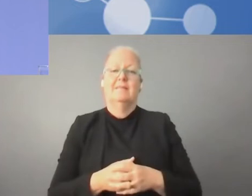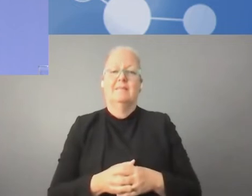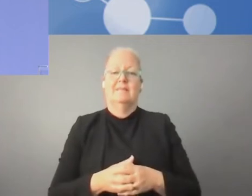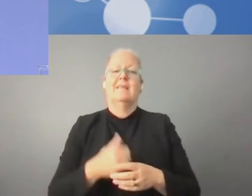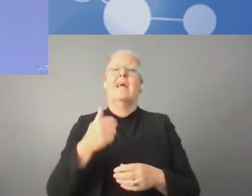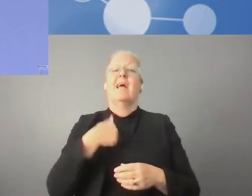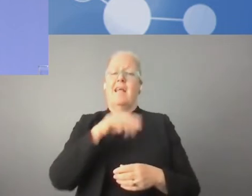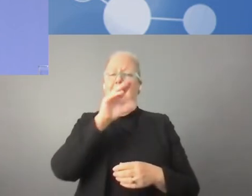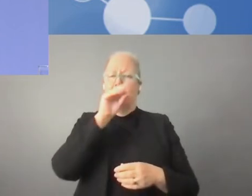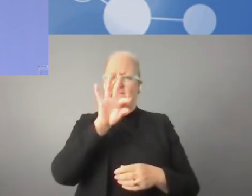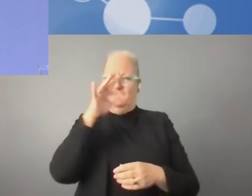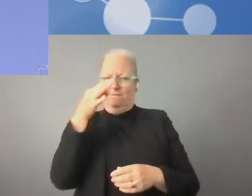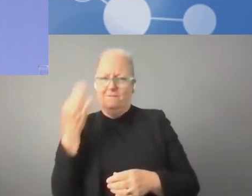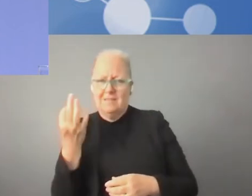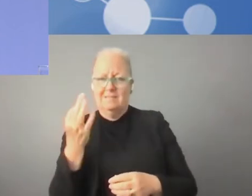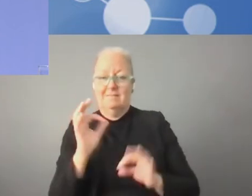非常感谢。